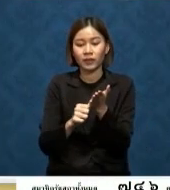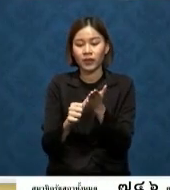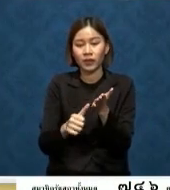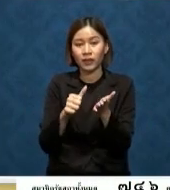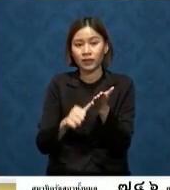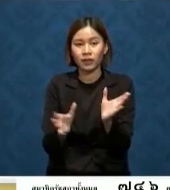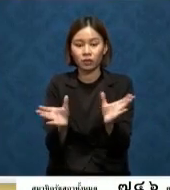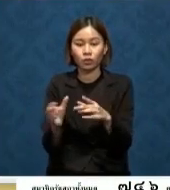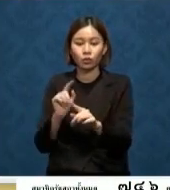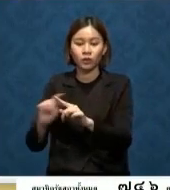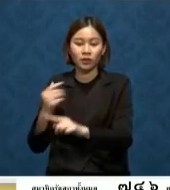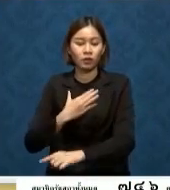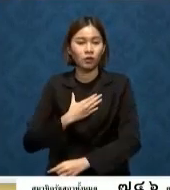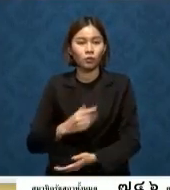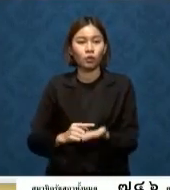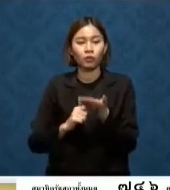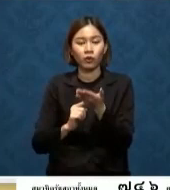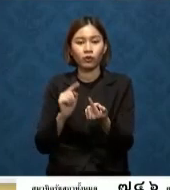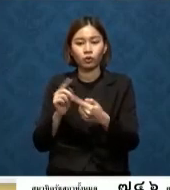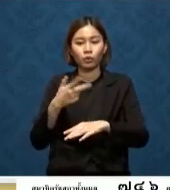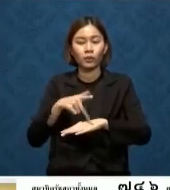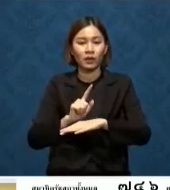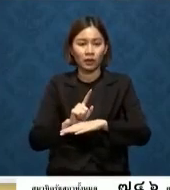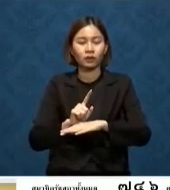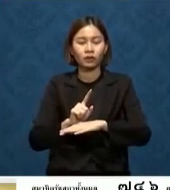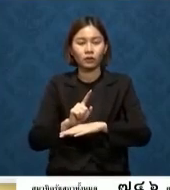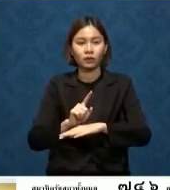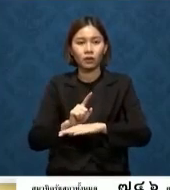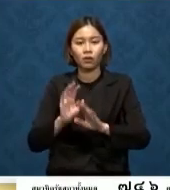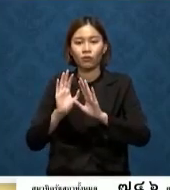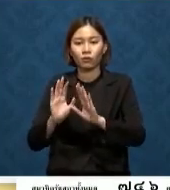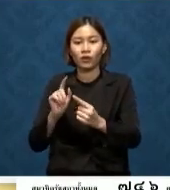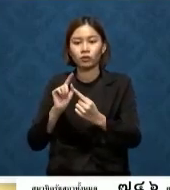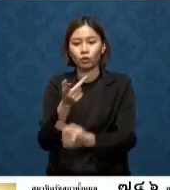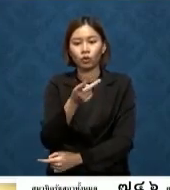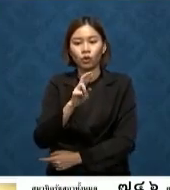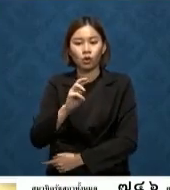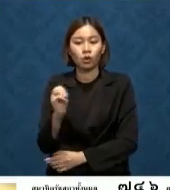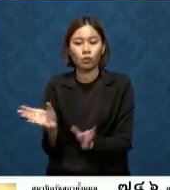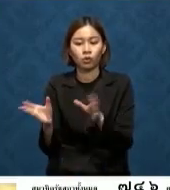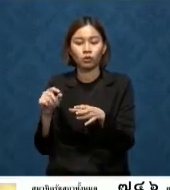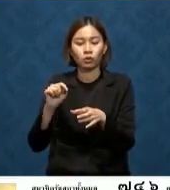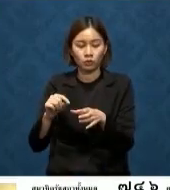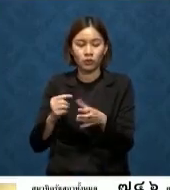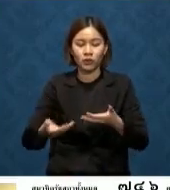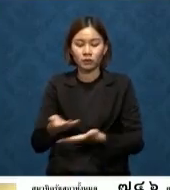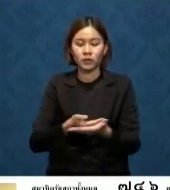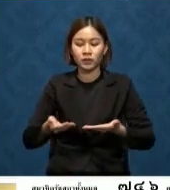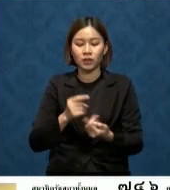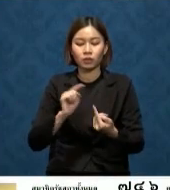ลุ่มอื่นๆผมขอนำเรียนท่านประธานรัฐสภาผ่านไปยังคณะมนตรีได้พิจารณา